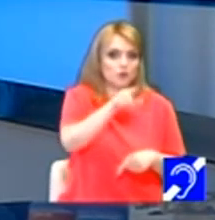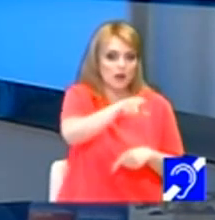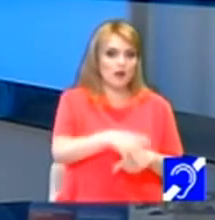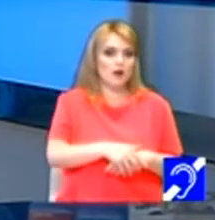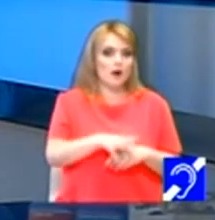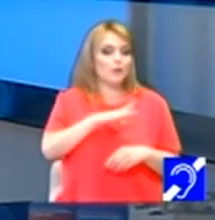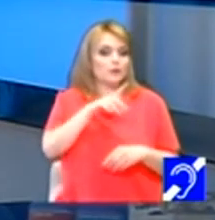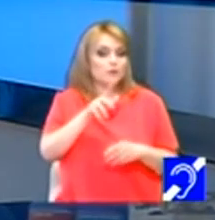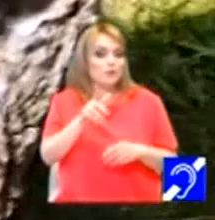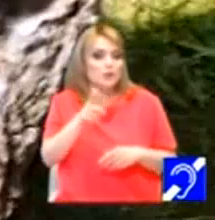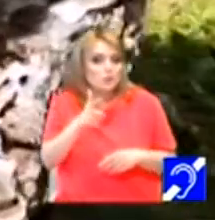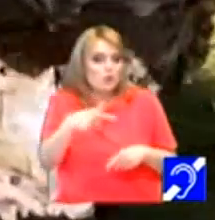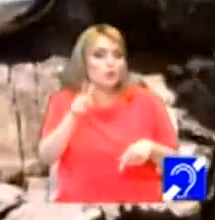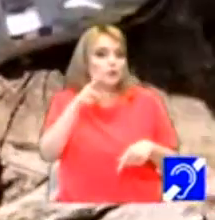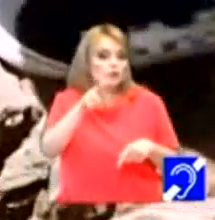în natură.